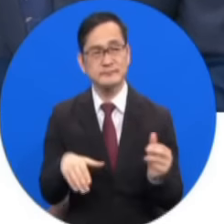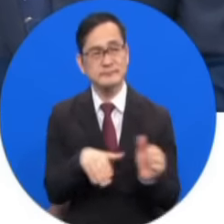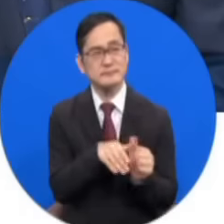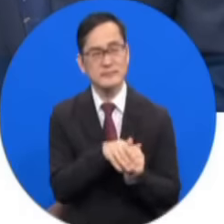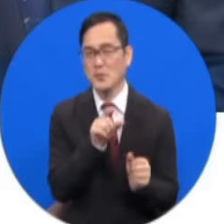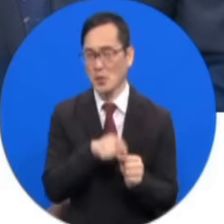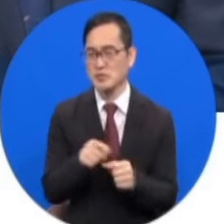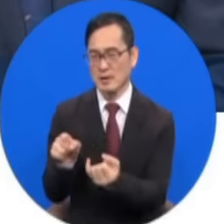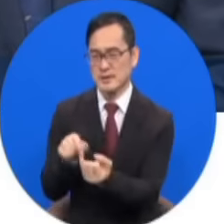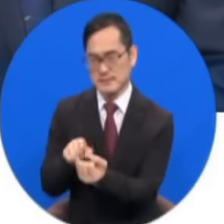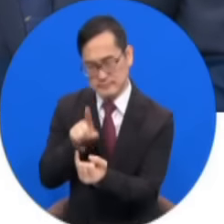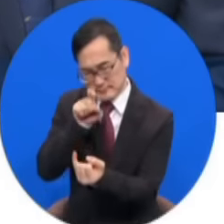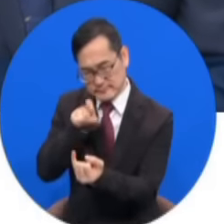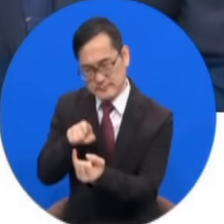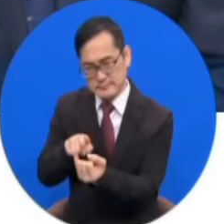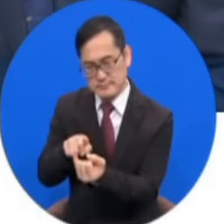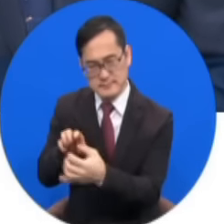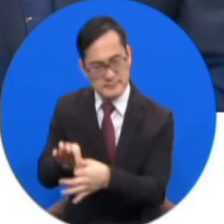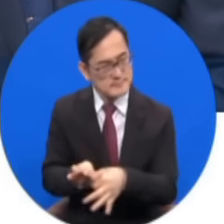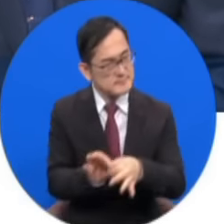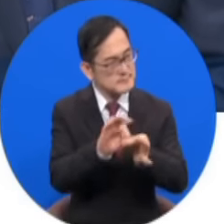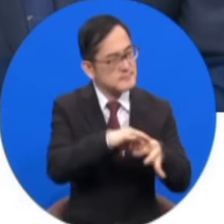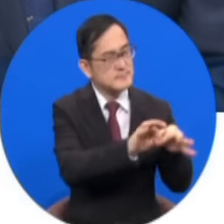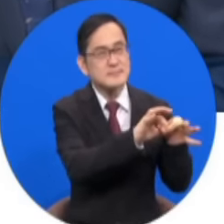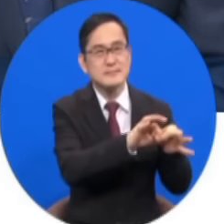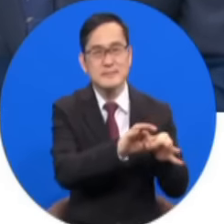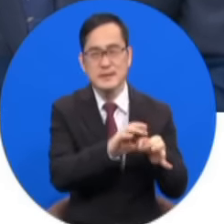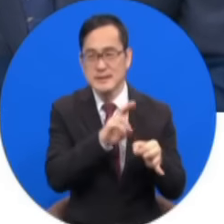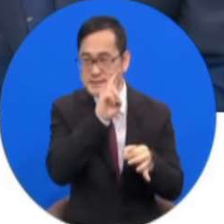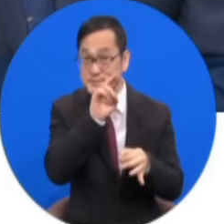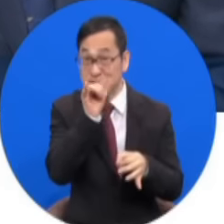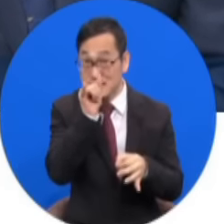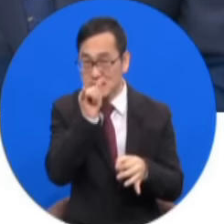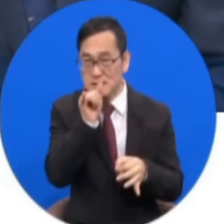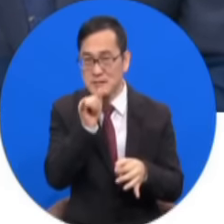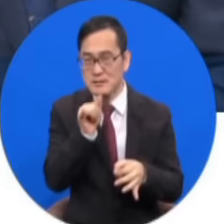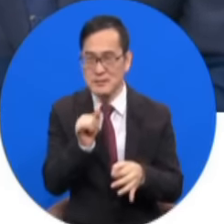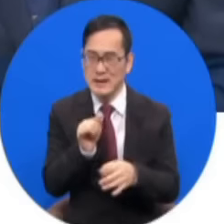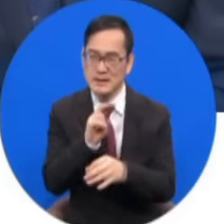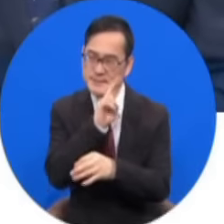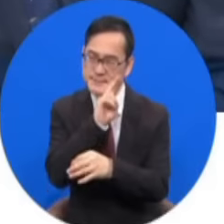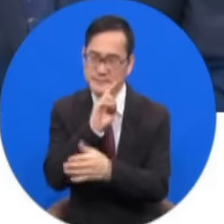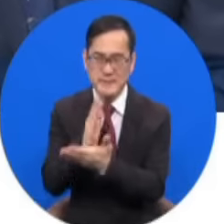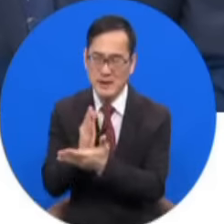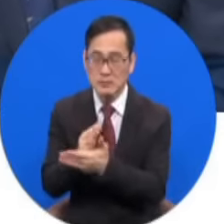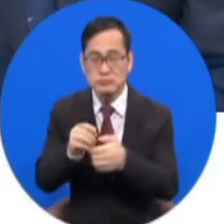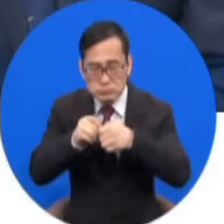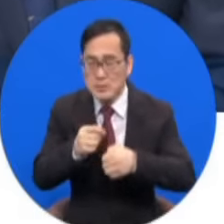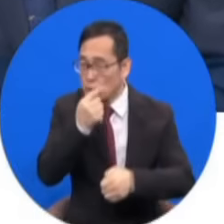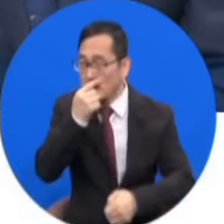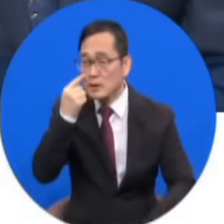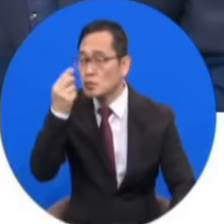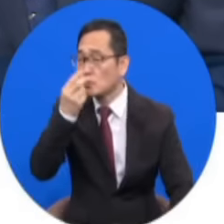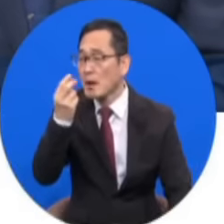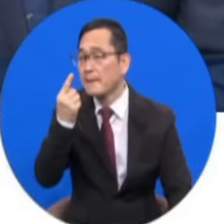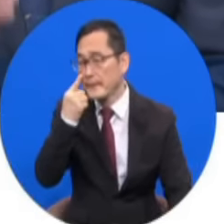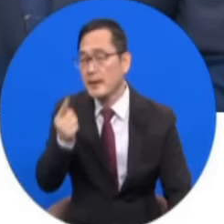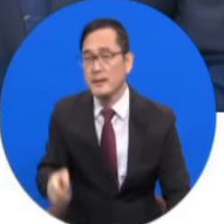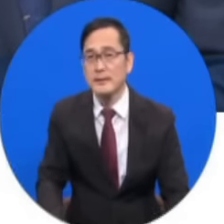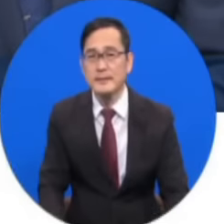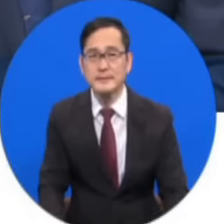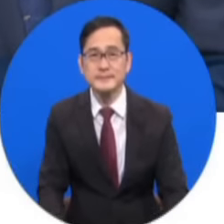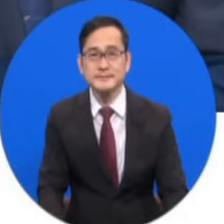정도가 아닐까 싶고요 기 기 한번 철저하게 확인하고 조사를 해봤으면 좋겠습니다 그래서 어떤 문제가 있는지 그래서 그게